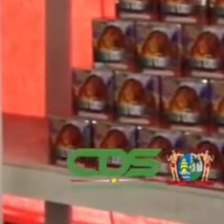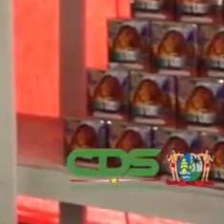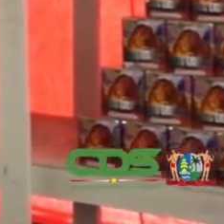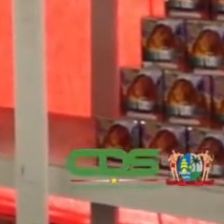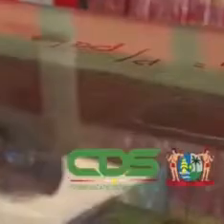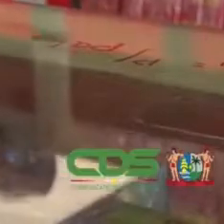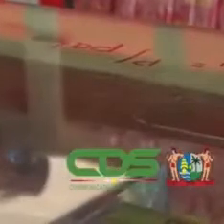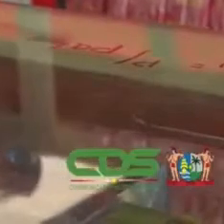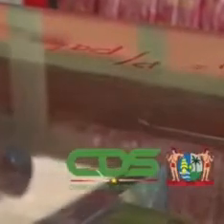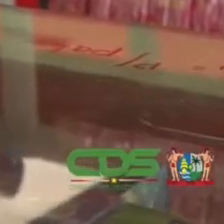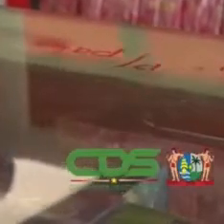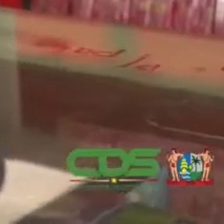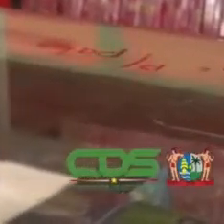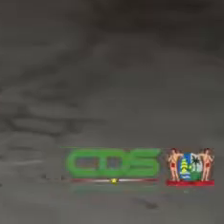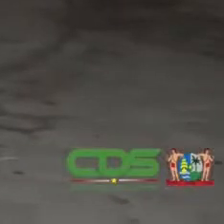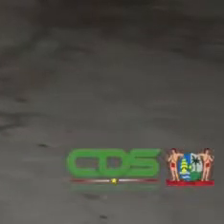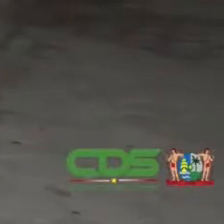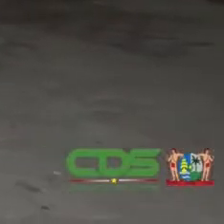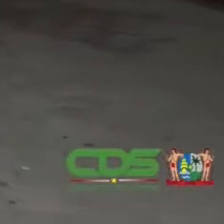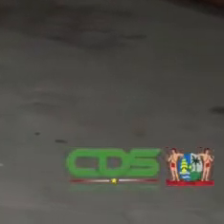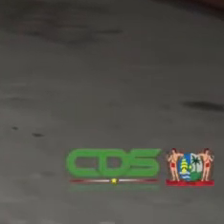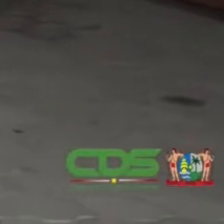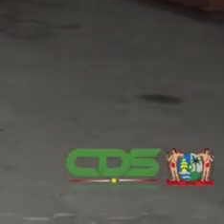urgenter karakter en dat is de groep